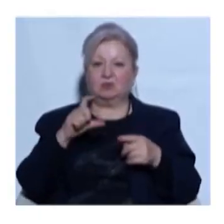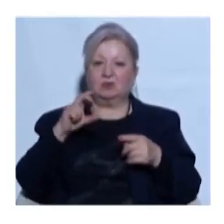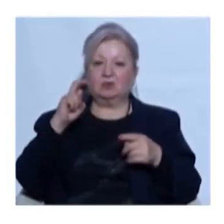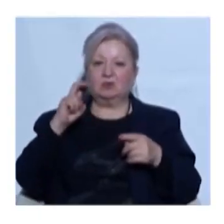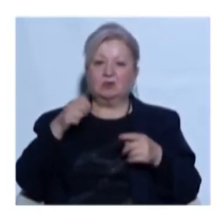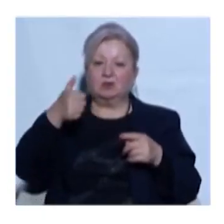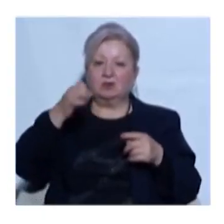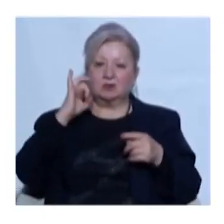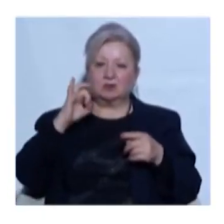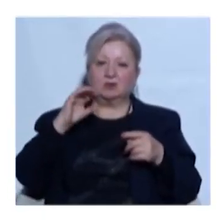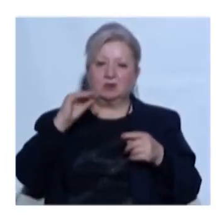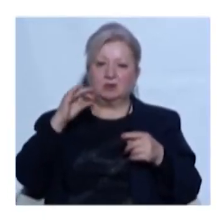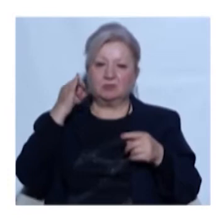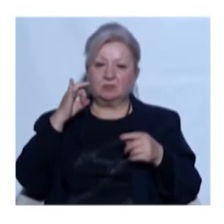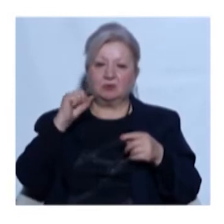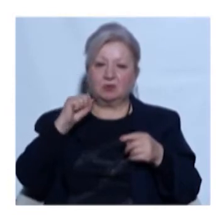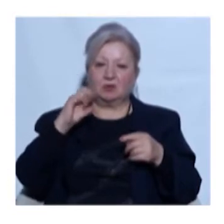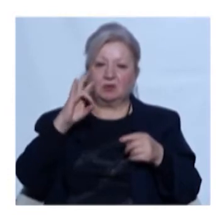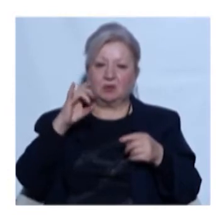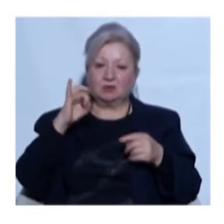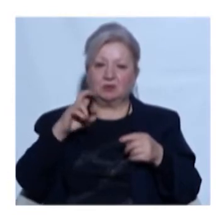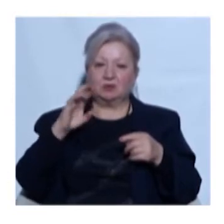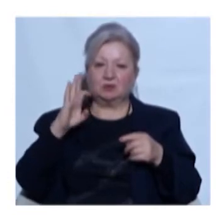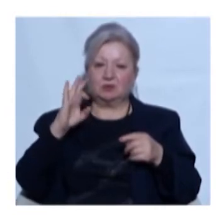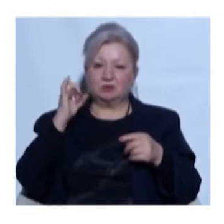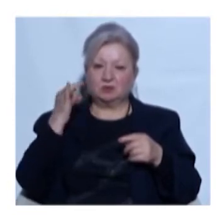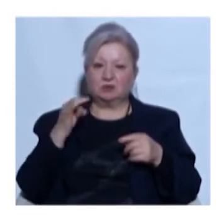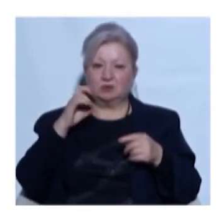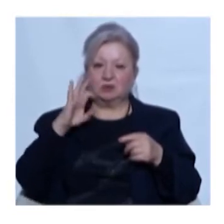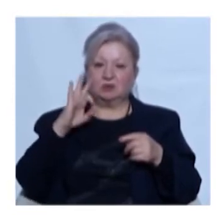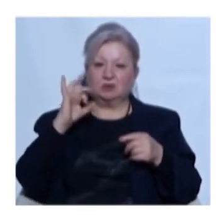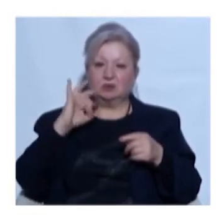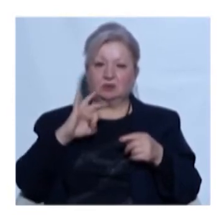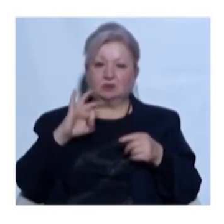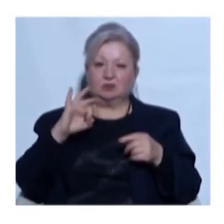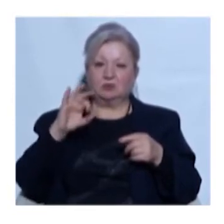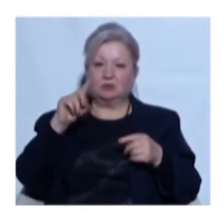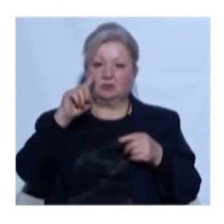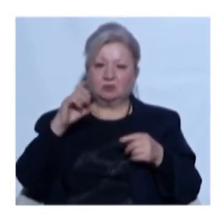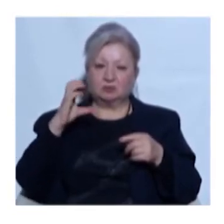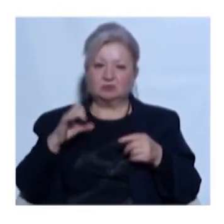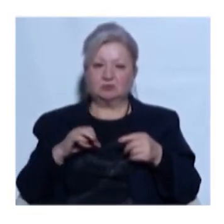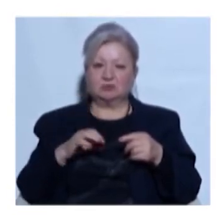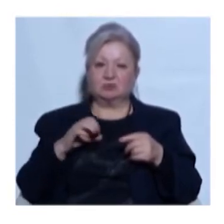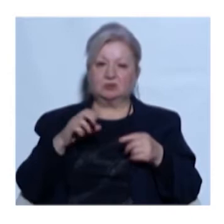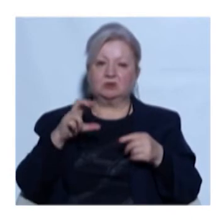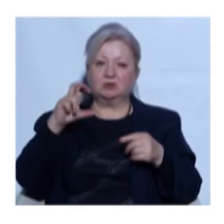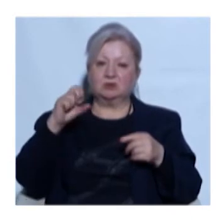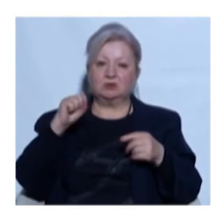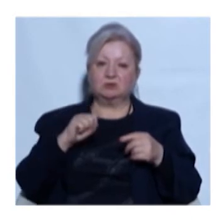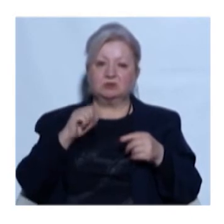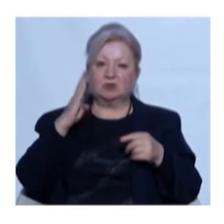ყიფიანი, გაბრიელ ქიქოძე, ილია ჭავჭავაძე და იაკობ გოგებაშვილი.